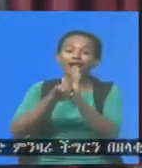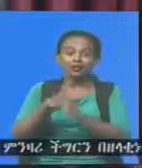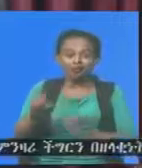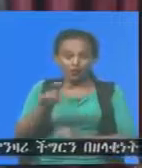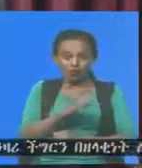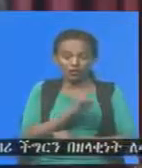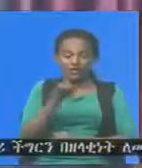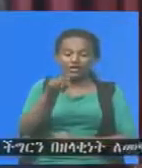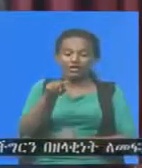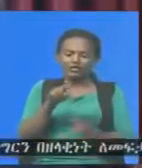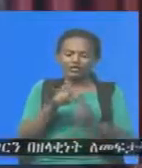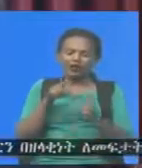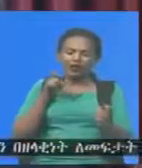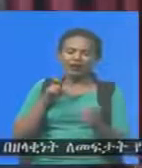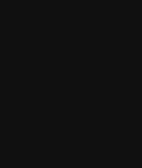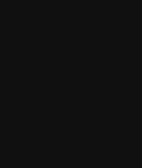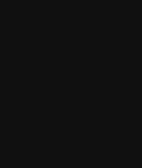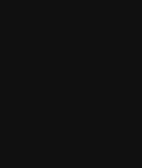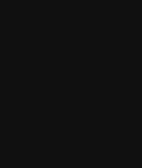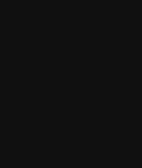ከዚያ በተቃረነ መንገድ